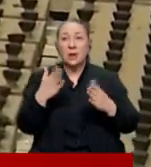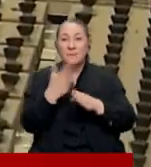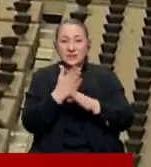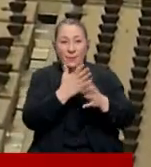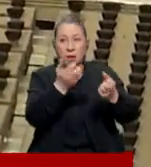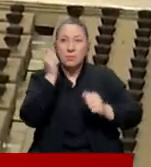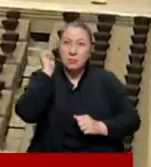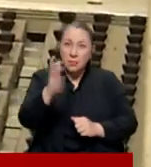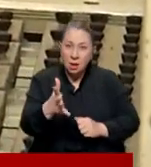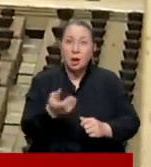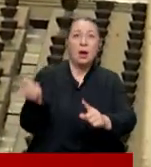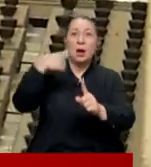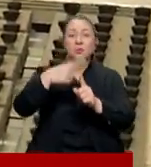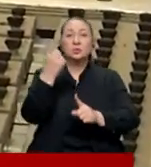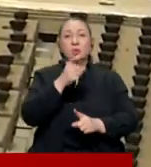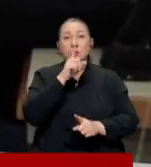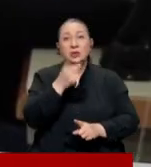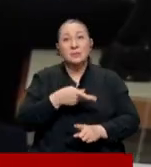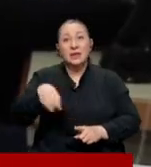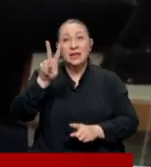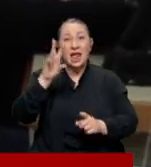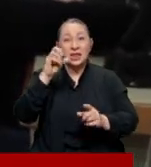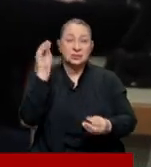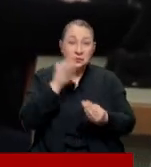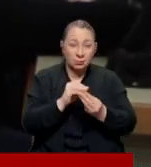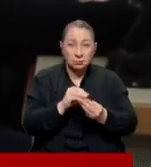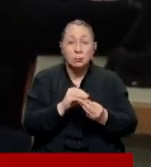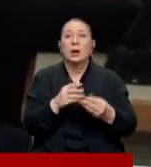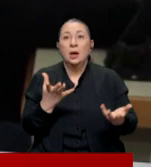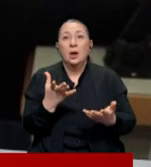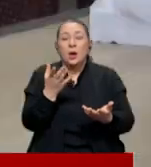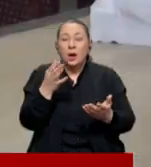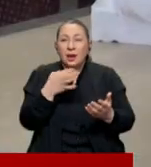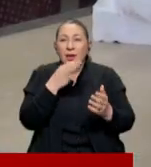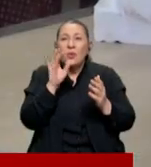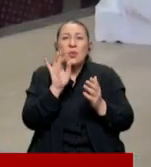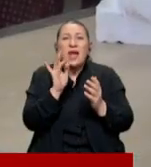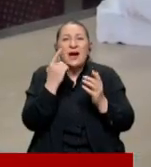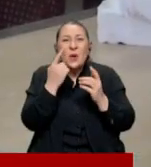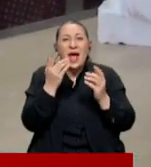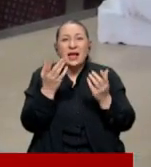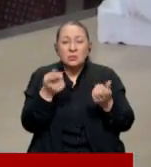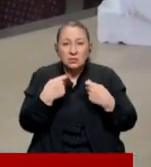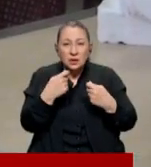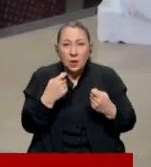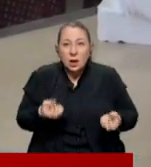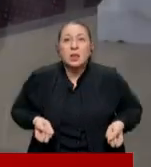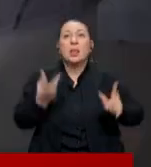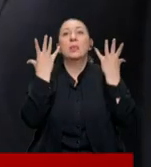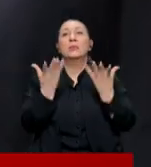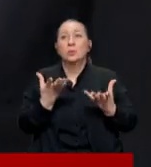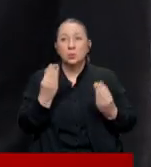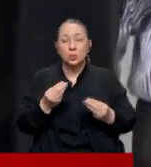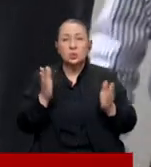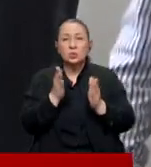madde artık çok pahalı. Bir de üstüne %127'lik elektrik zammı eklendi. Orta ölçekli işletmeler giderlerin altından kalkamaz oldu.